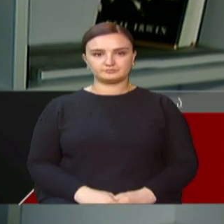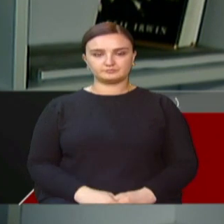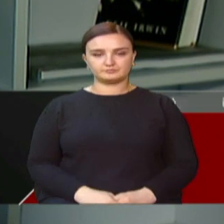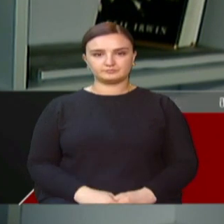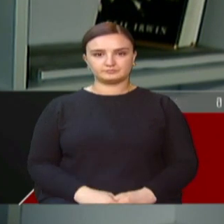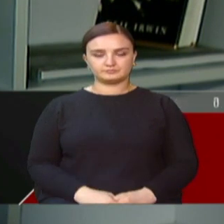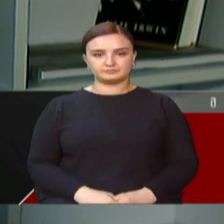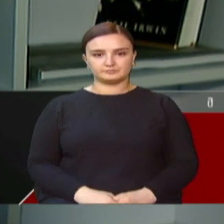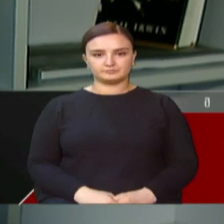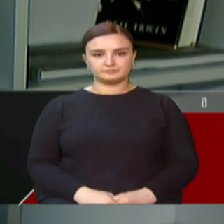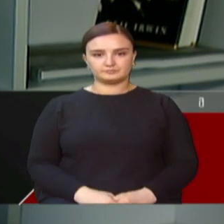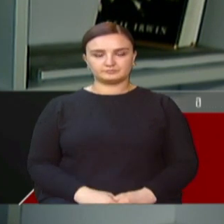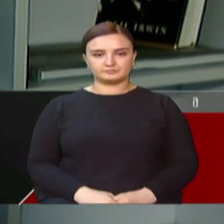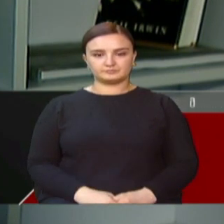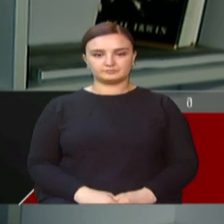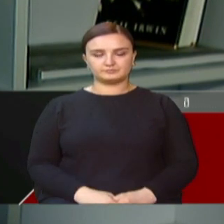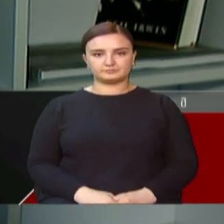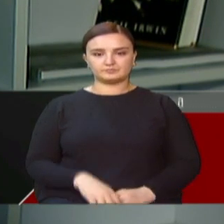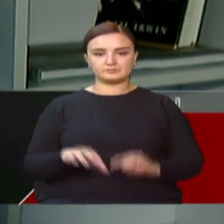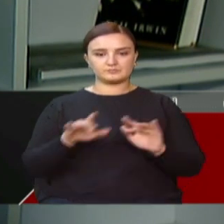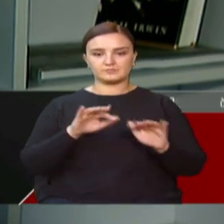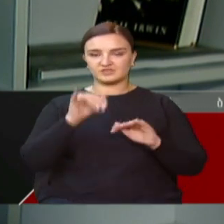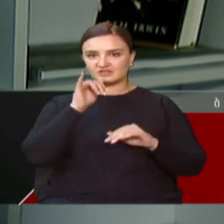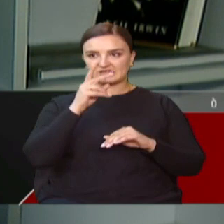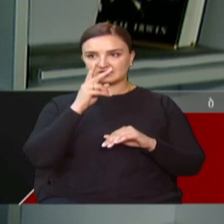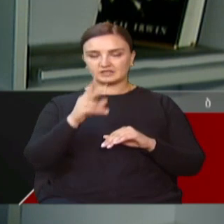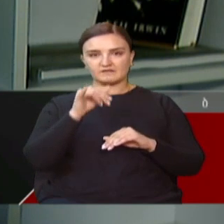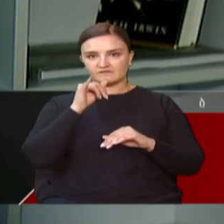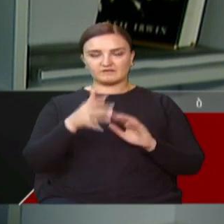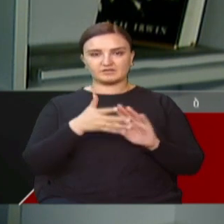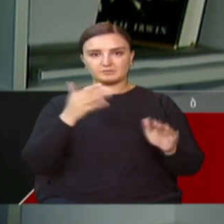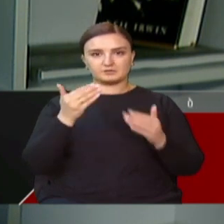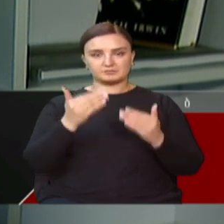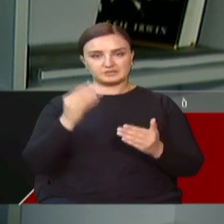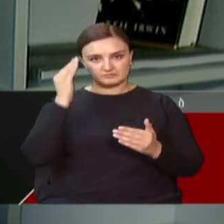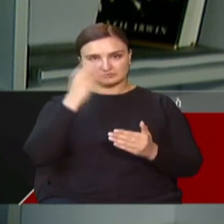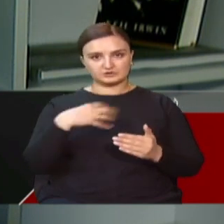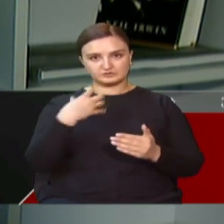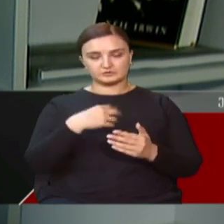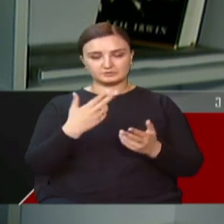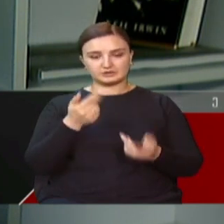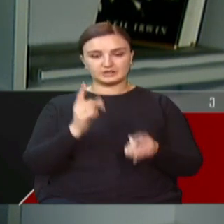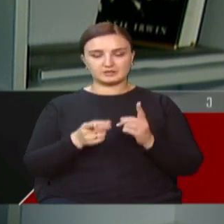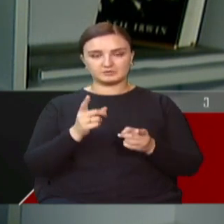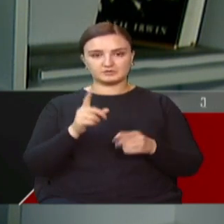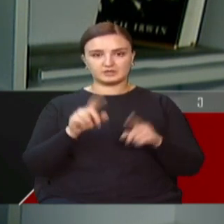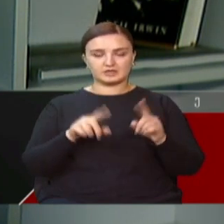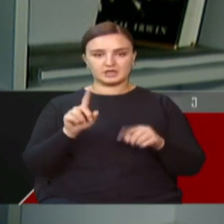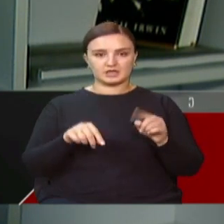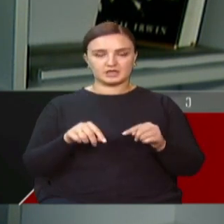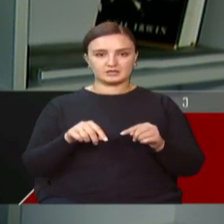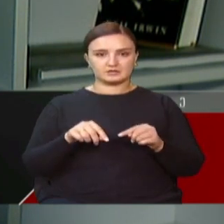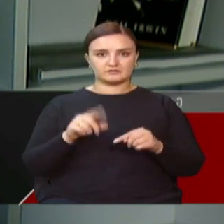ჩამოყალიბებულად არ უყურებთ ამ პროცესს, ვერ ხვდებით მის მნიშვნელობას და აი მართლა თითქოს ხან ბლევს თამაშობთ,